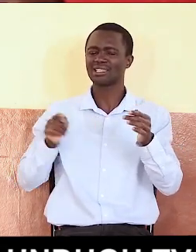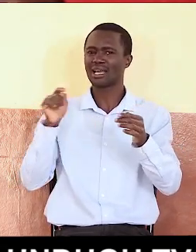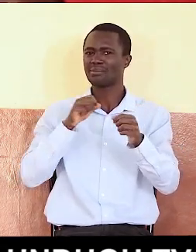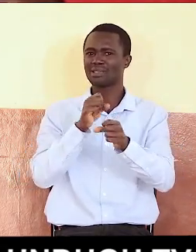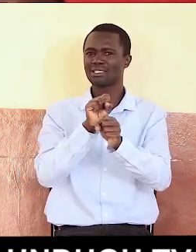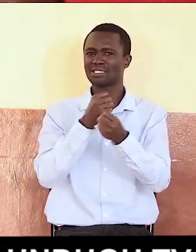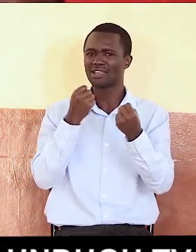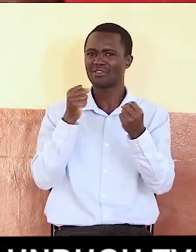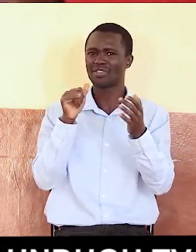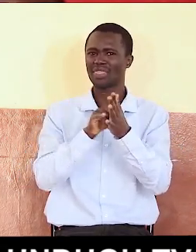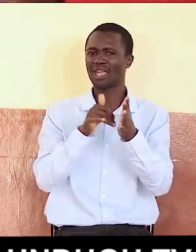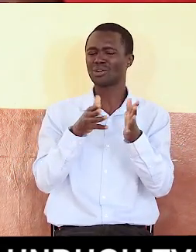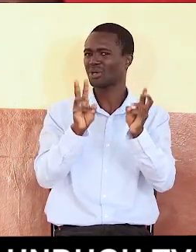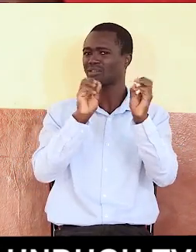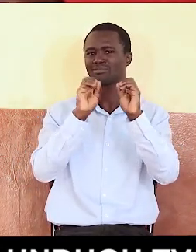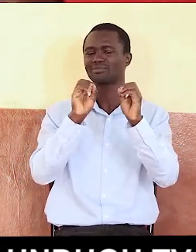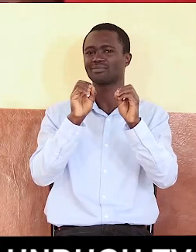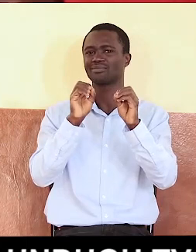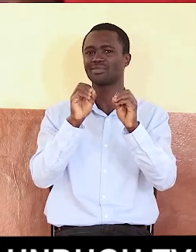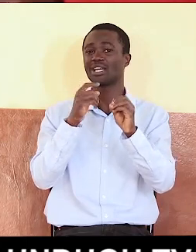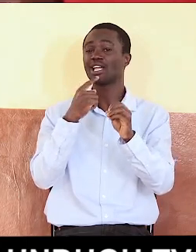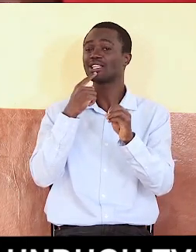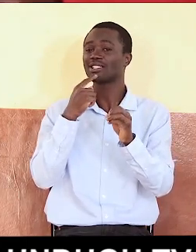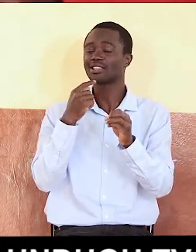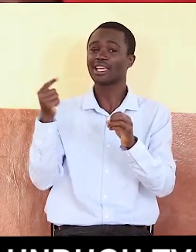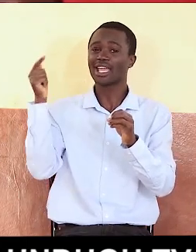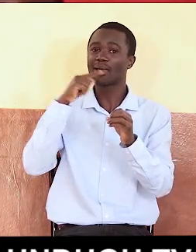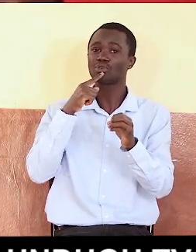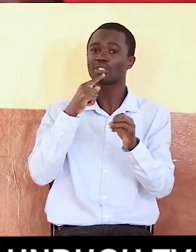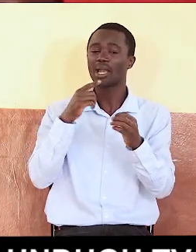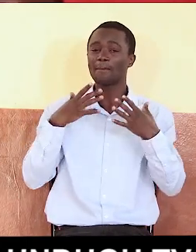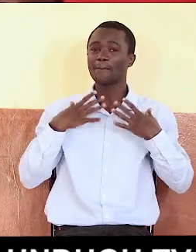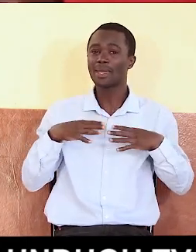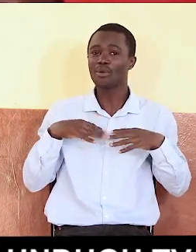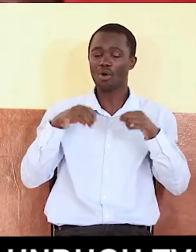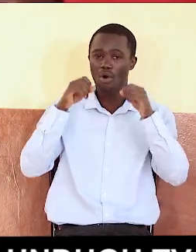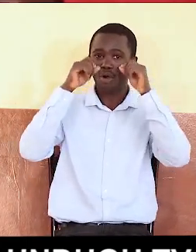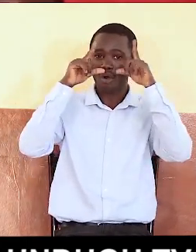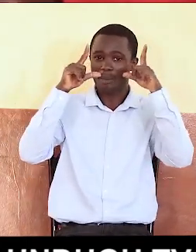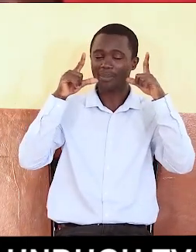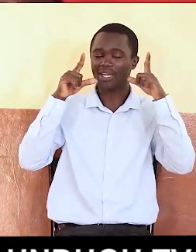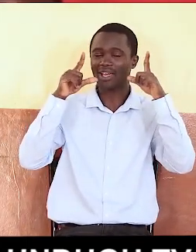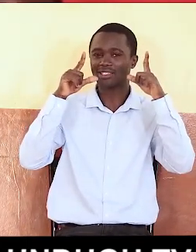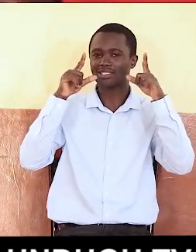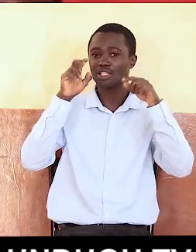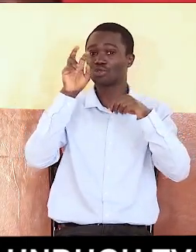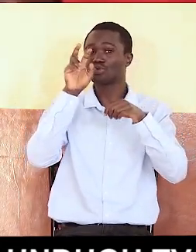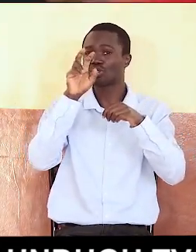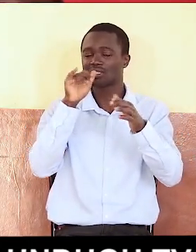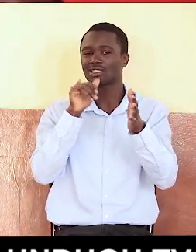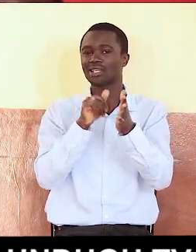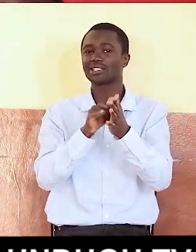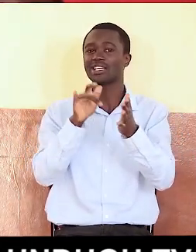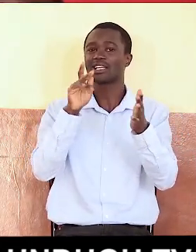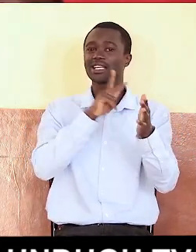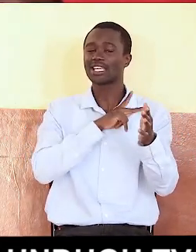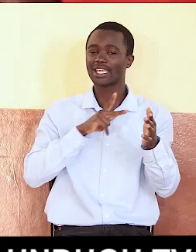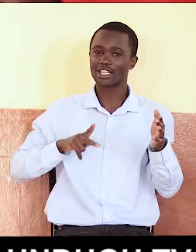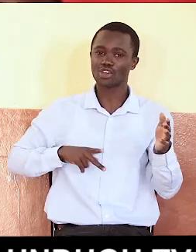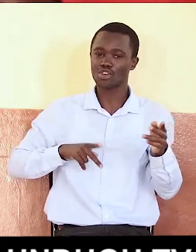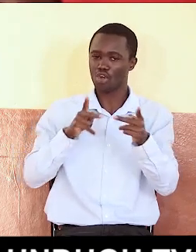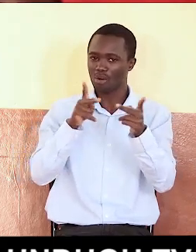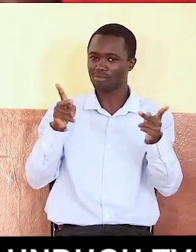Aliwaambia, waambirieni wafungue macho, waone, waelewe, ufalme wa Yesu ni ufalme wa